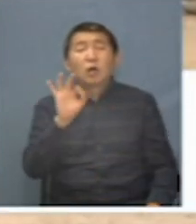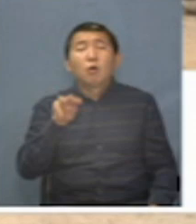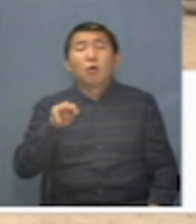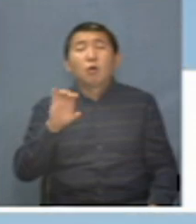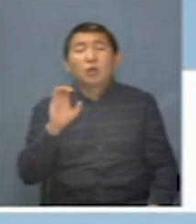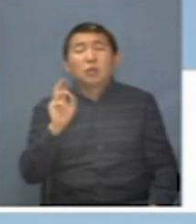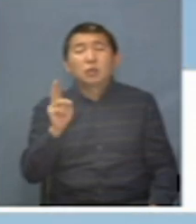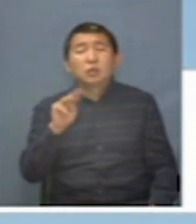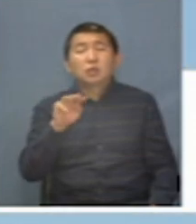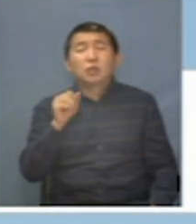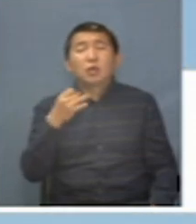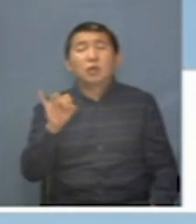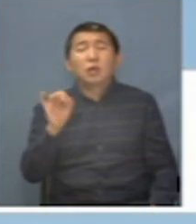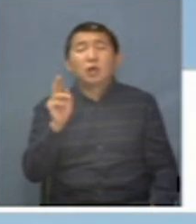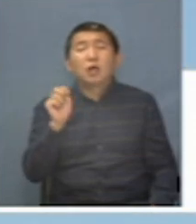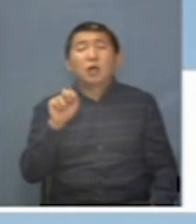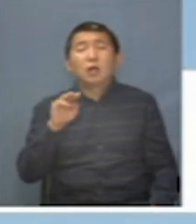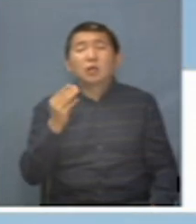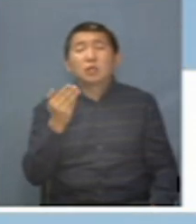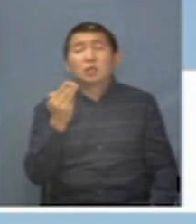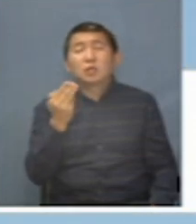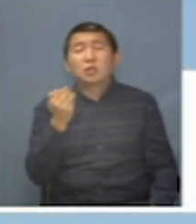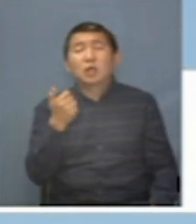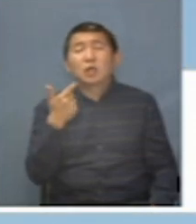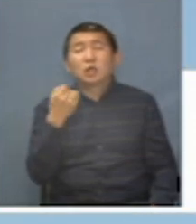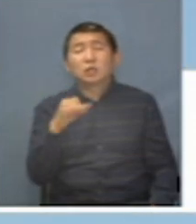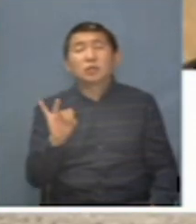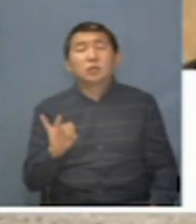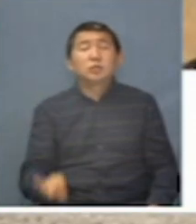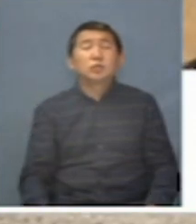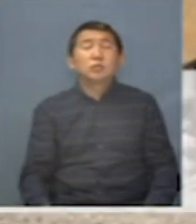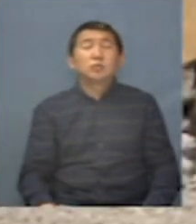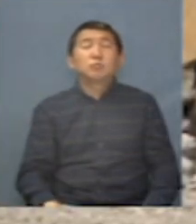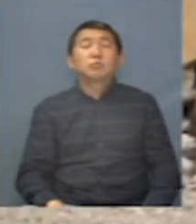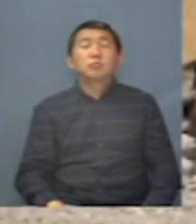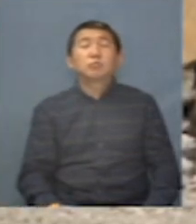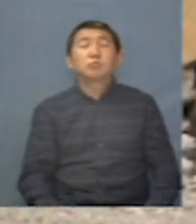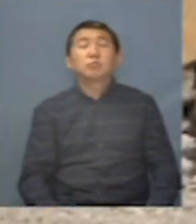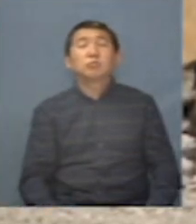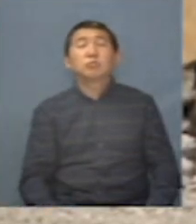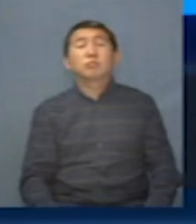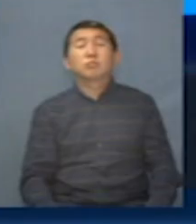Омск-Майкапчагай. Дильнас Мурзагалиева, Анна Мацпула, Мирас Кумаргалиев, Мадияр Кабдеш, Алтай Ахпарат.